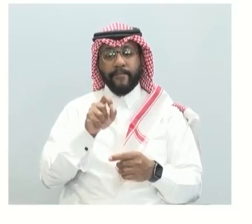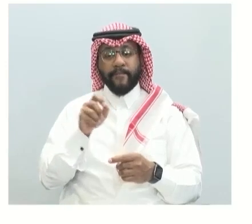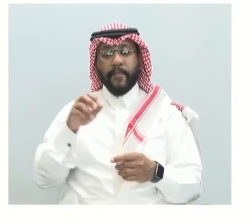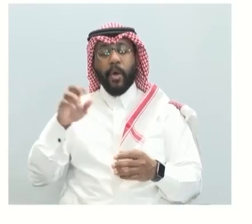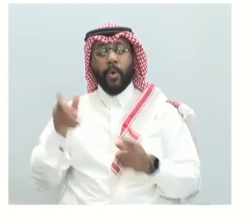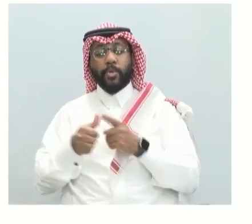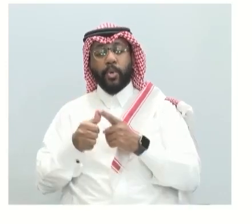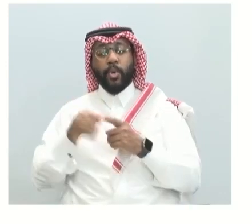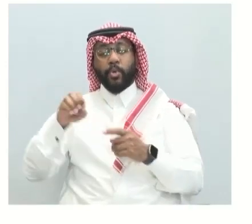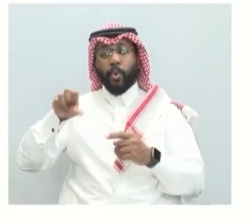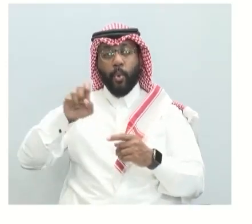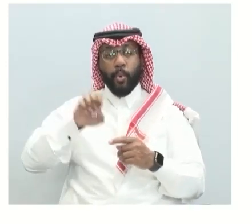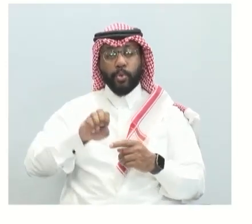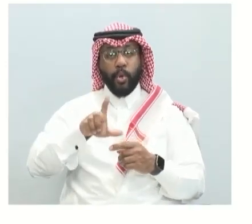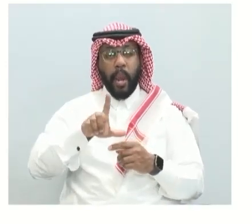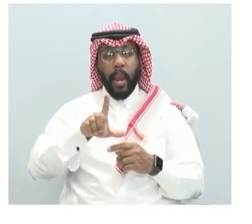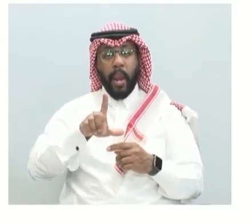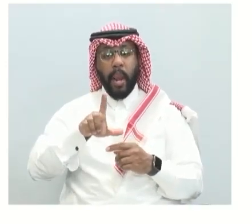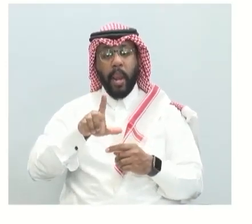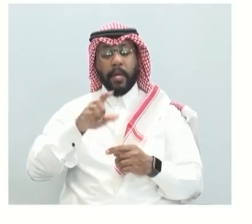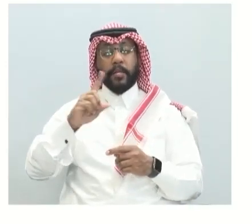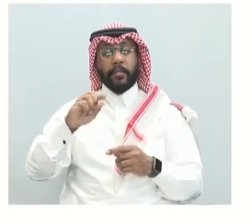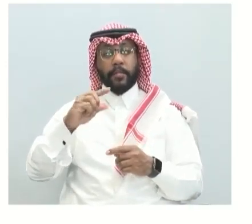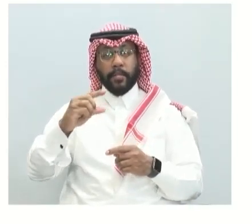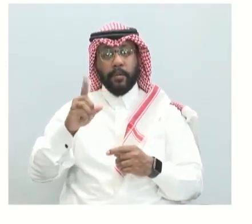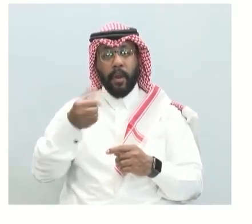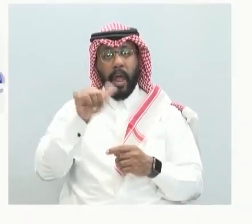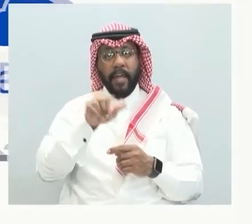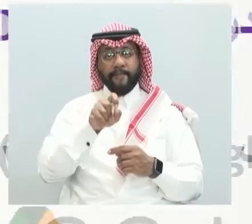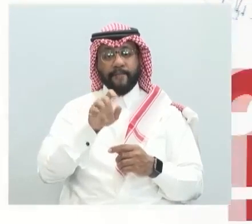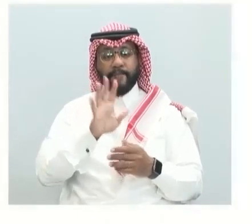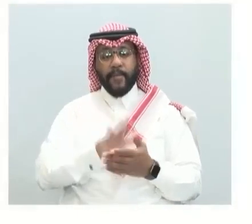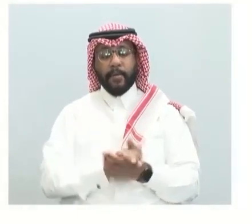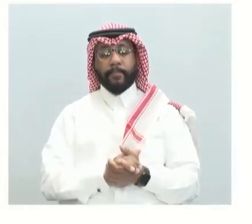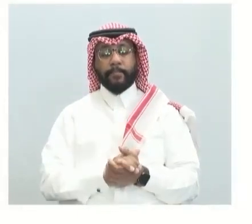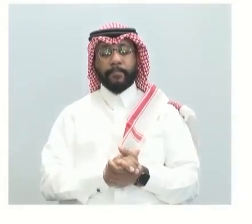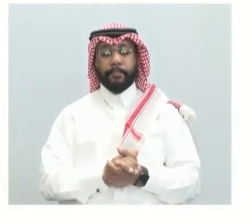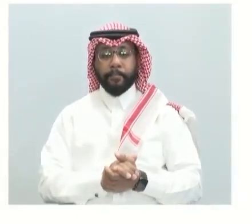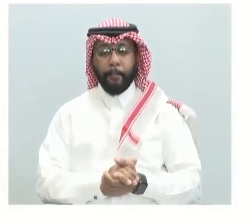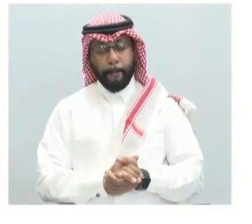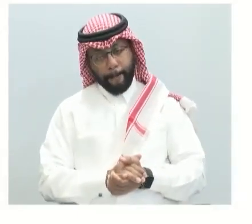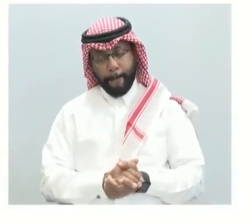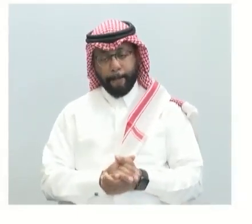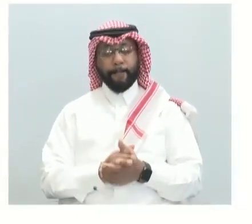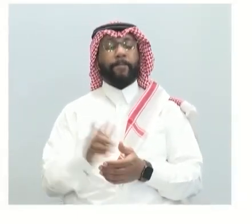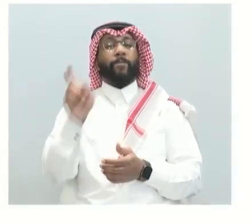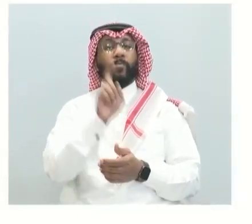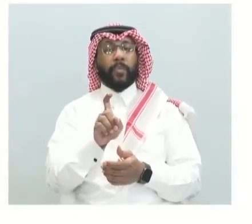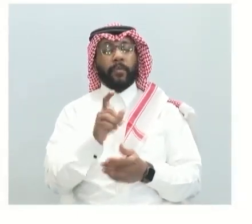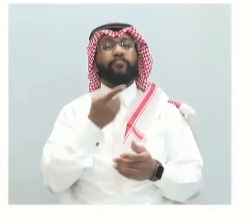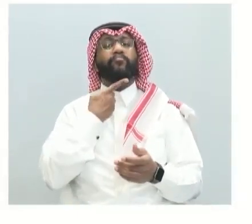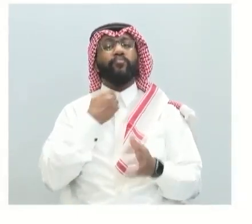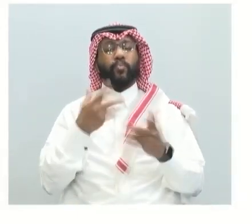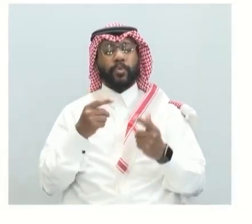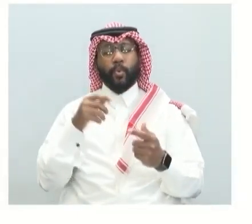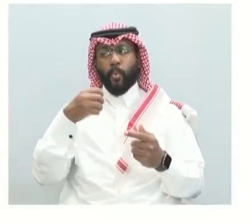الخاص بشركه جوجل خاص بشركه مايكروسوفت طيب سؤال اخر ماذا نحتاج لاستخدام